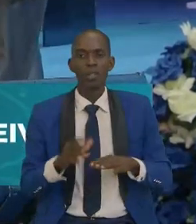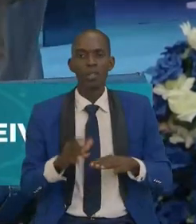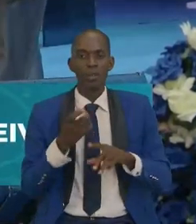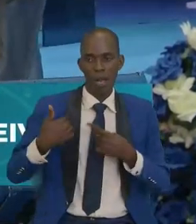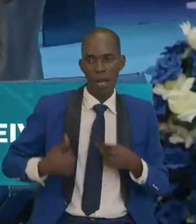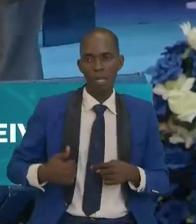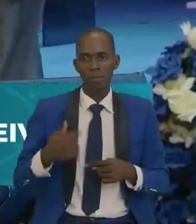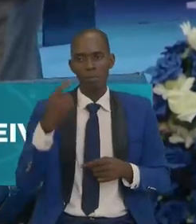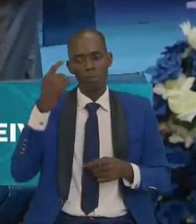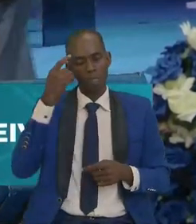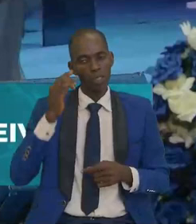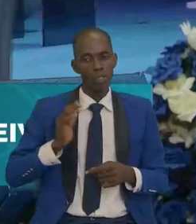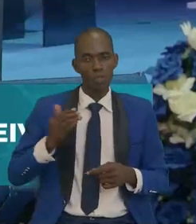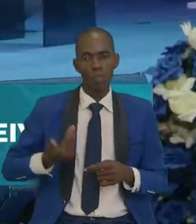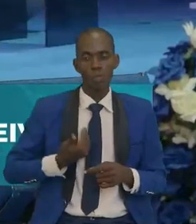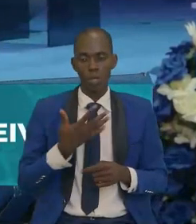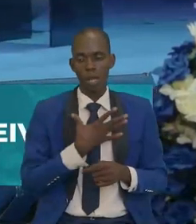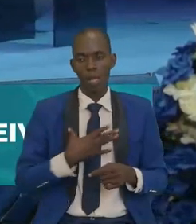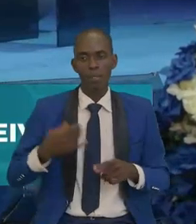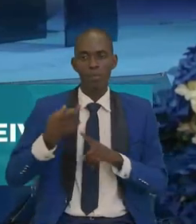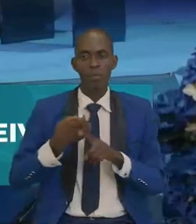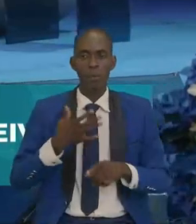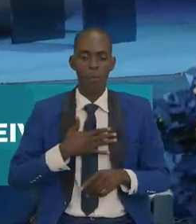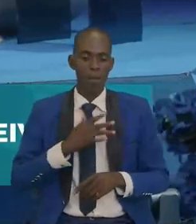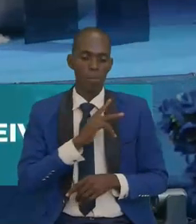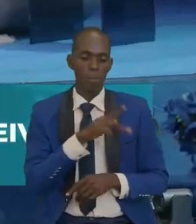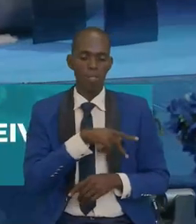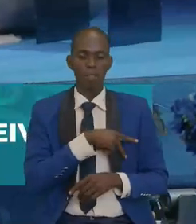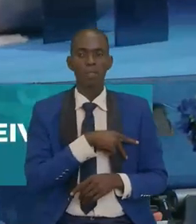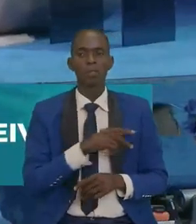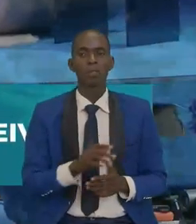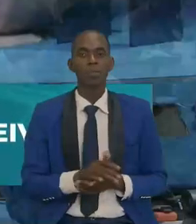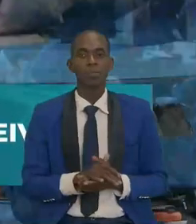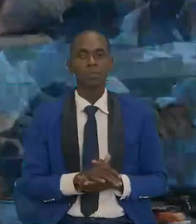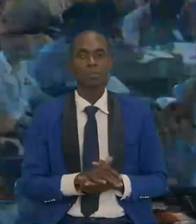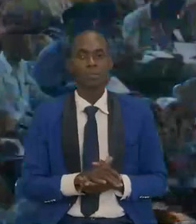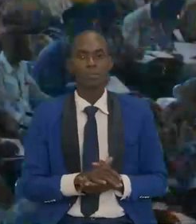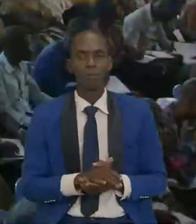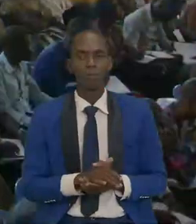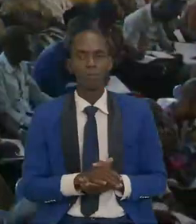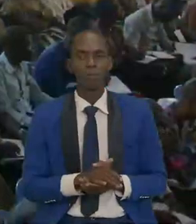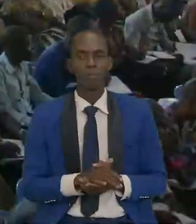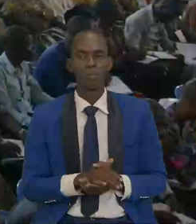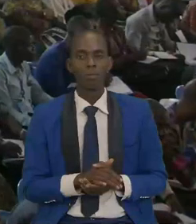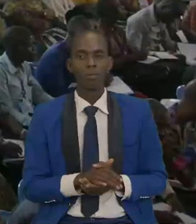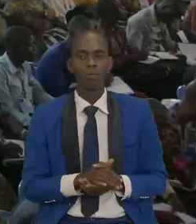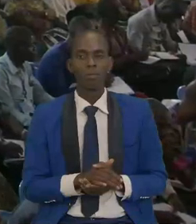cœur, pour mon âme et pour toute ma personnalité.